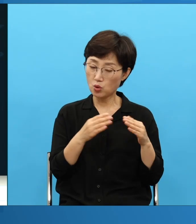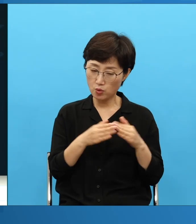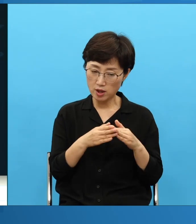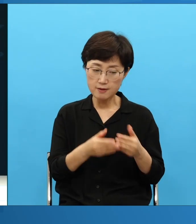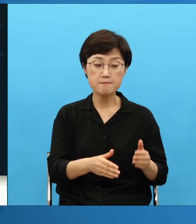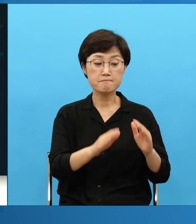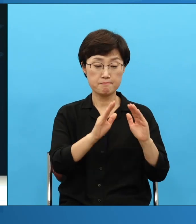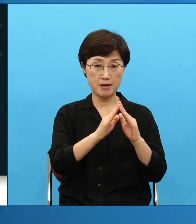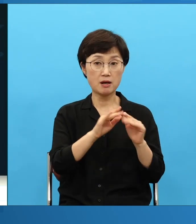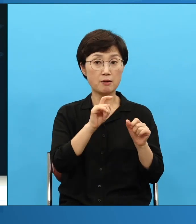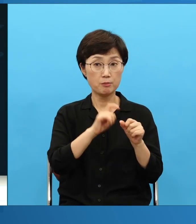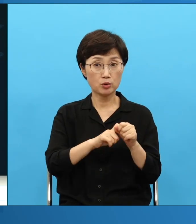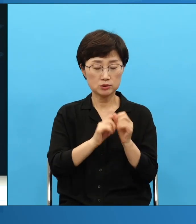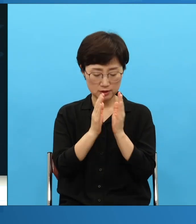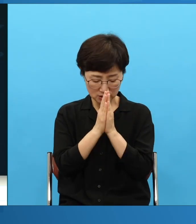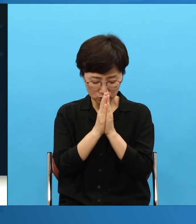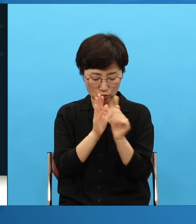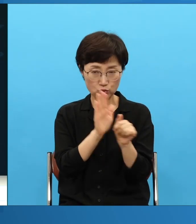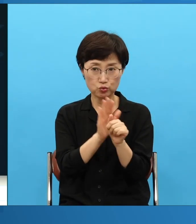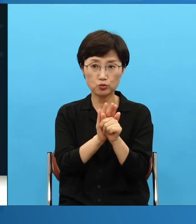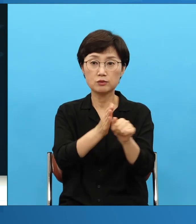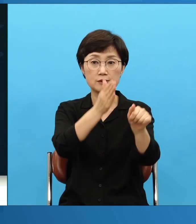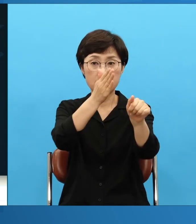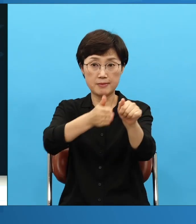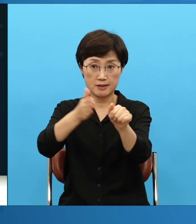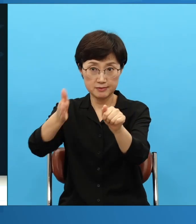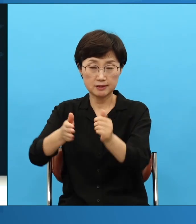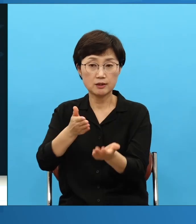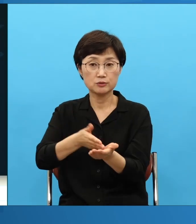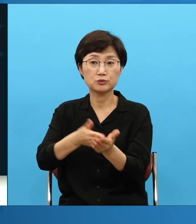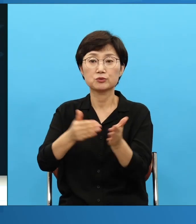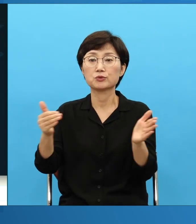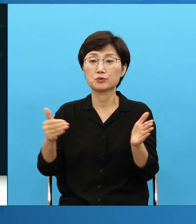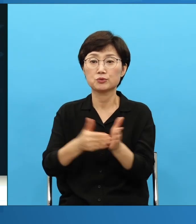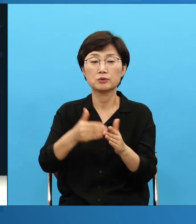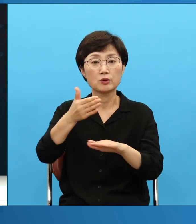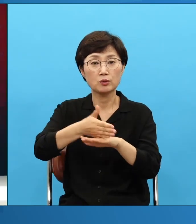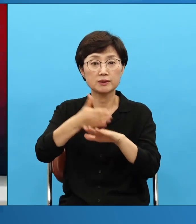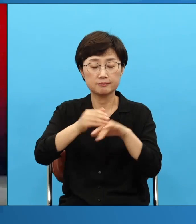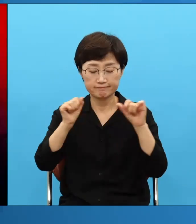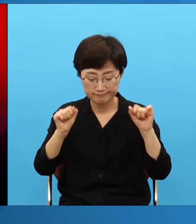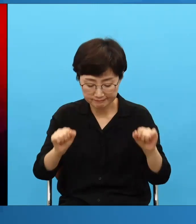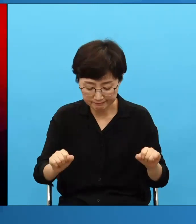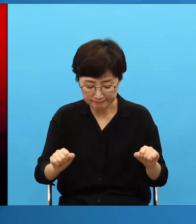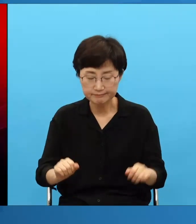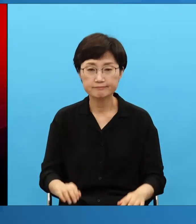있도록 함께 기도해 주시기 바랍니다. 뉴스를 마칩니다. 고맙습니다.